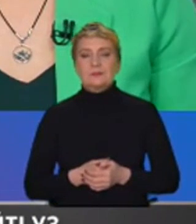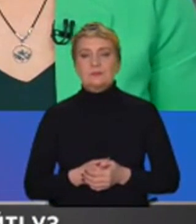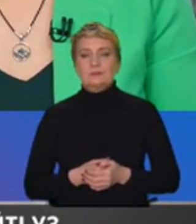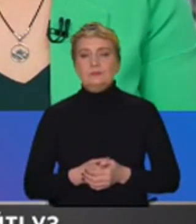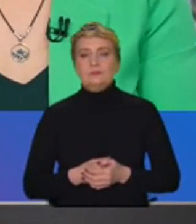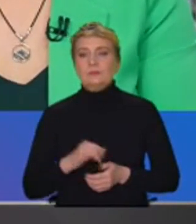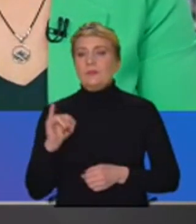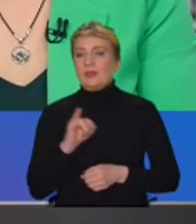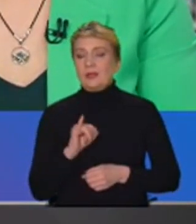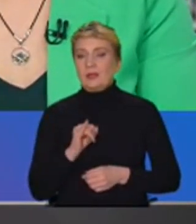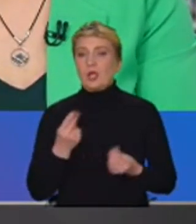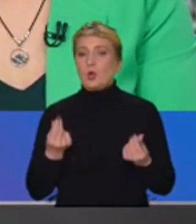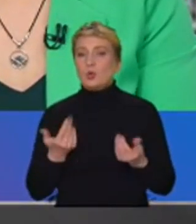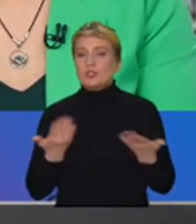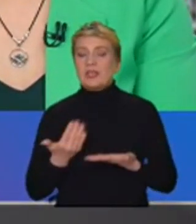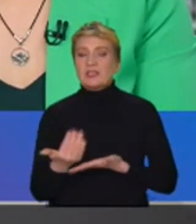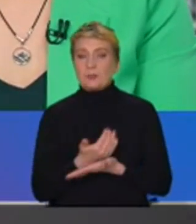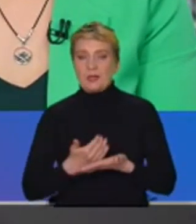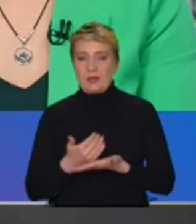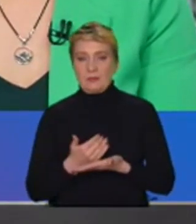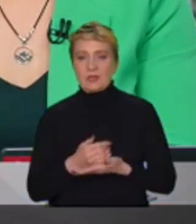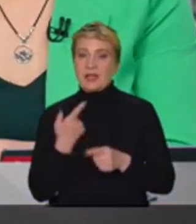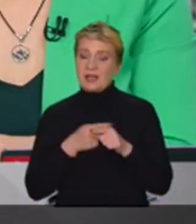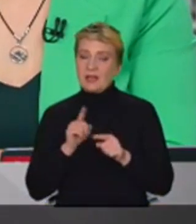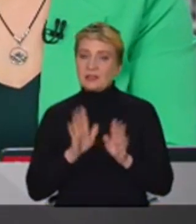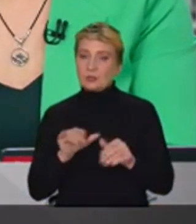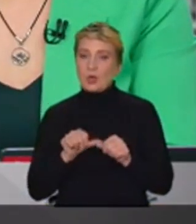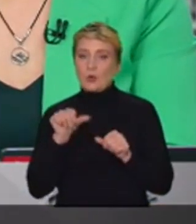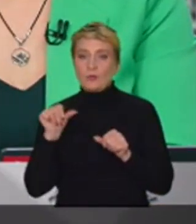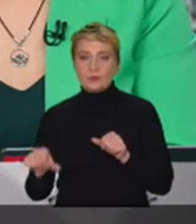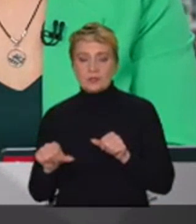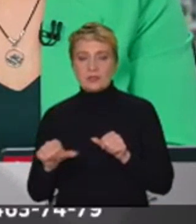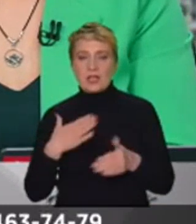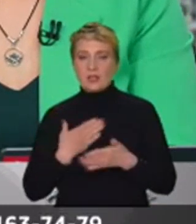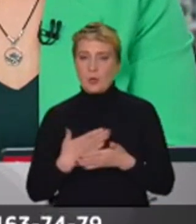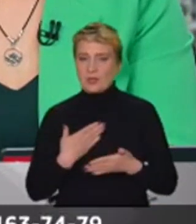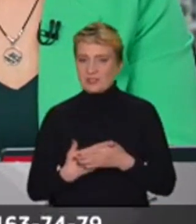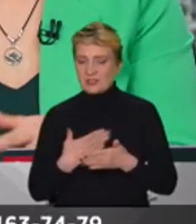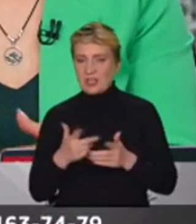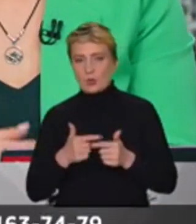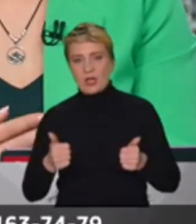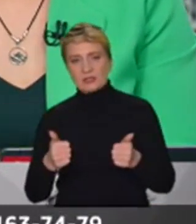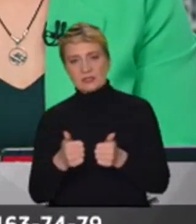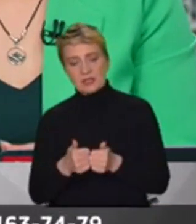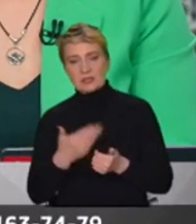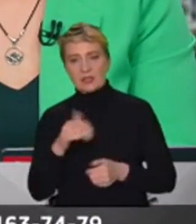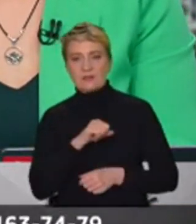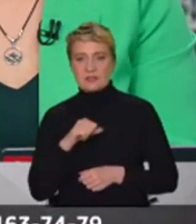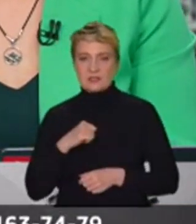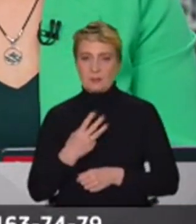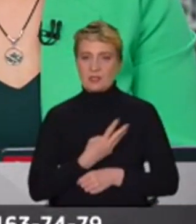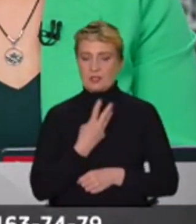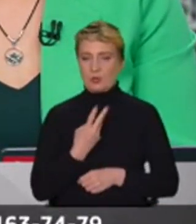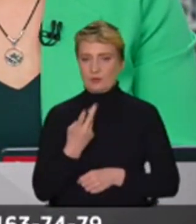І, власне, гроші, які ви збираєте, так? Чи це виключно на якісь громадські волонтерські організації, чи все ж таки ви самі закуповуєте і